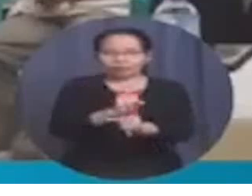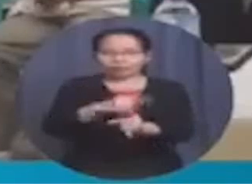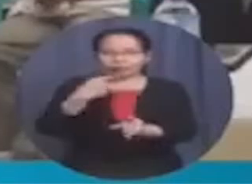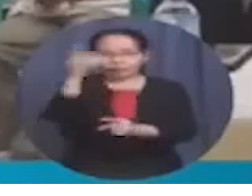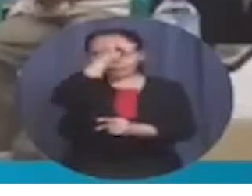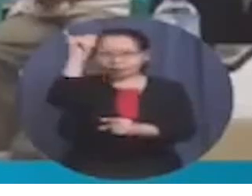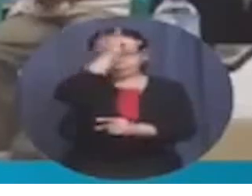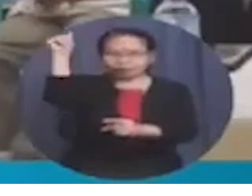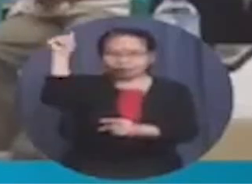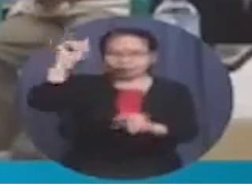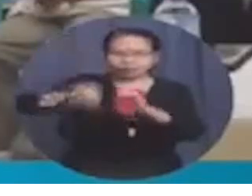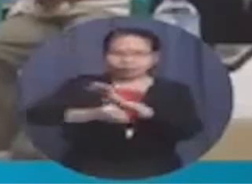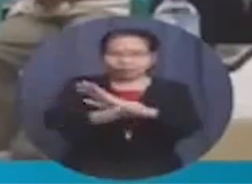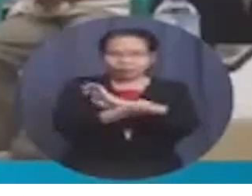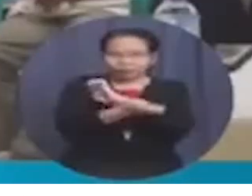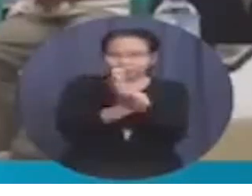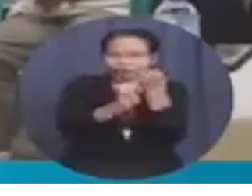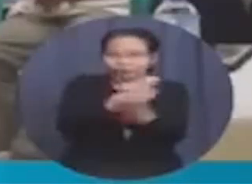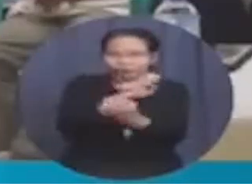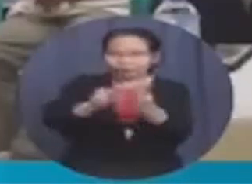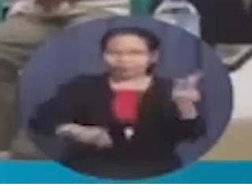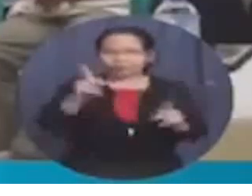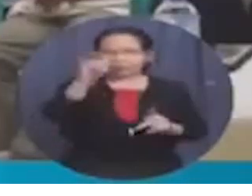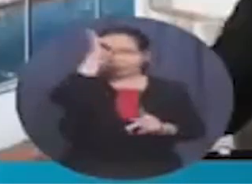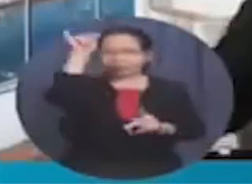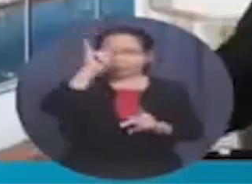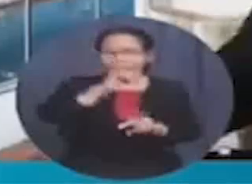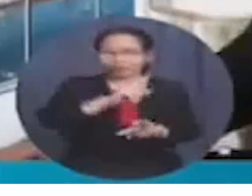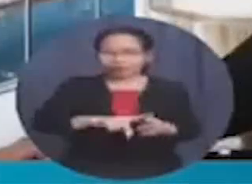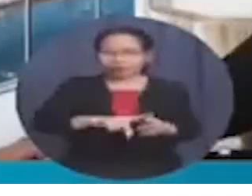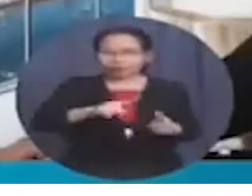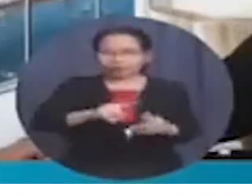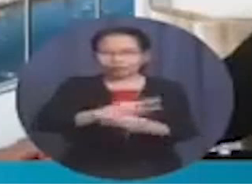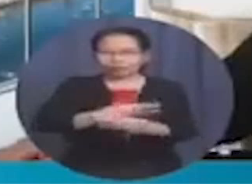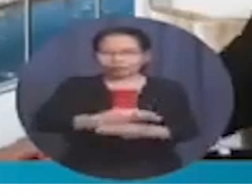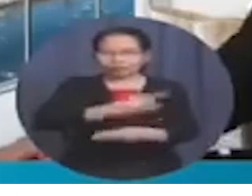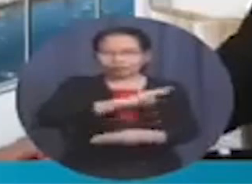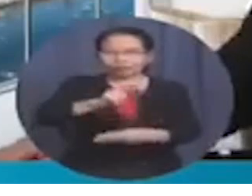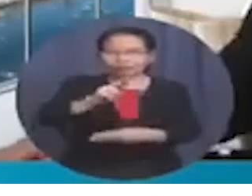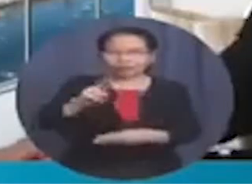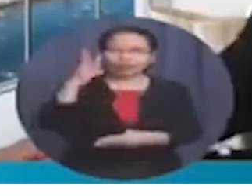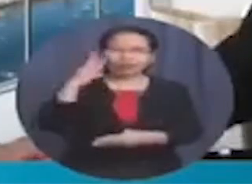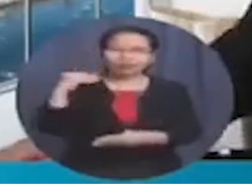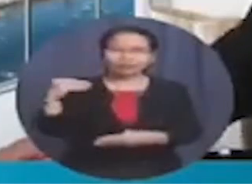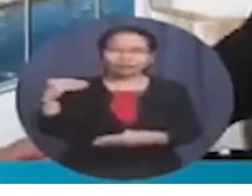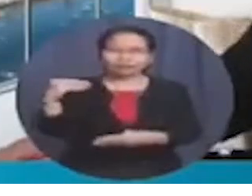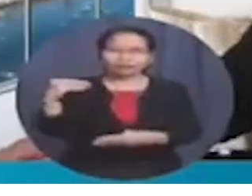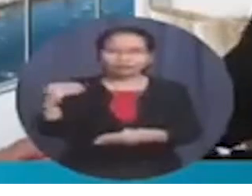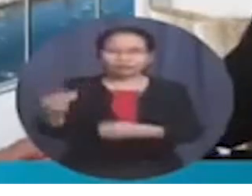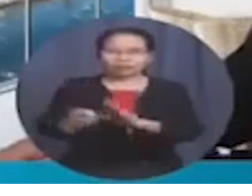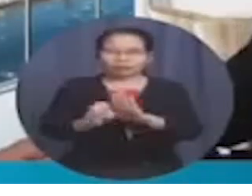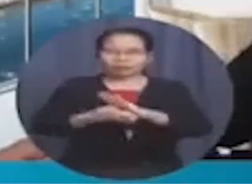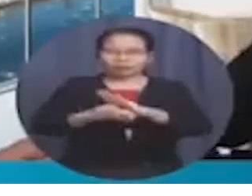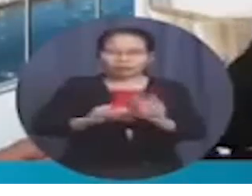mga tarantadong evolutionist. Ganyan din yung nang ginawa nila sa Diyos sa relihiyon ng Mormons. Nag-evolve mula sa